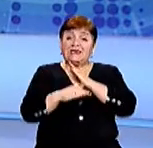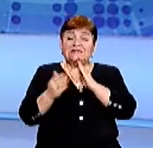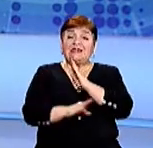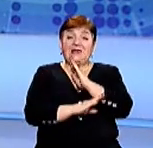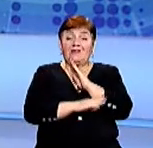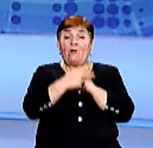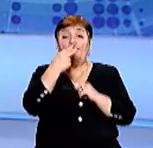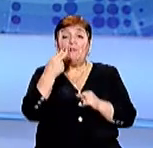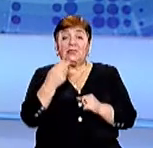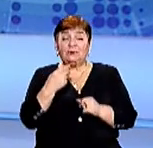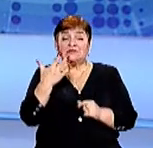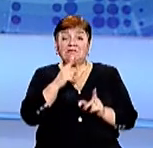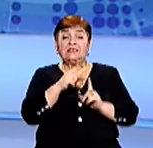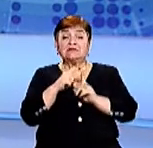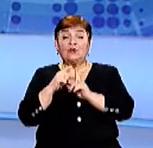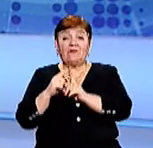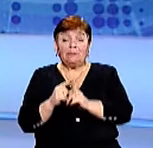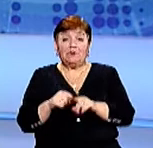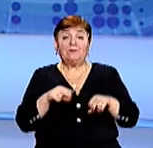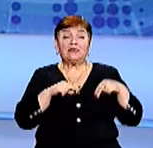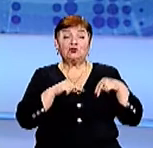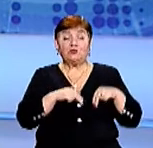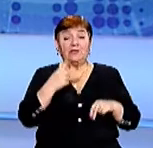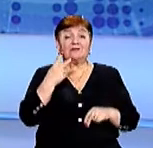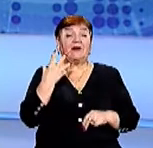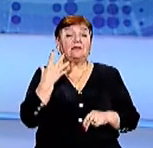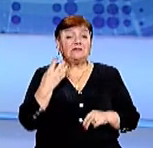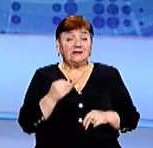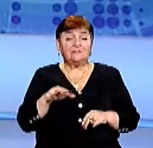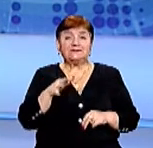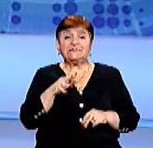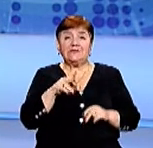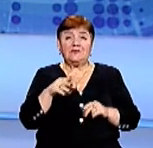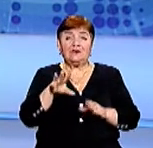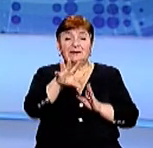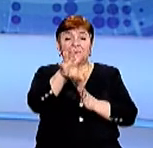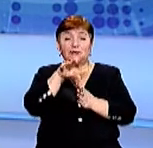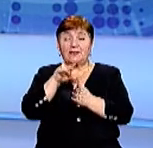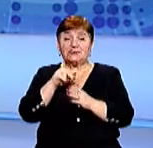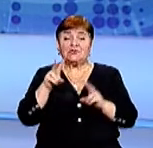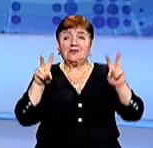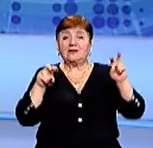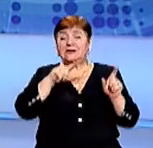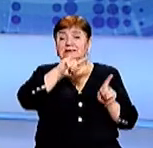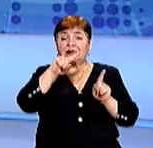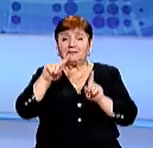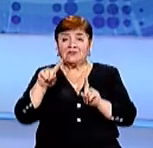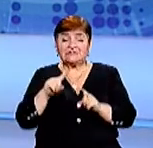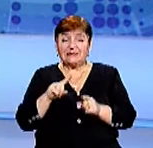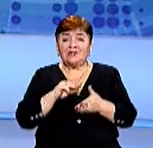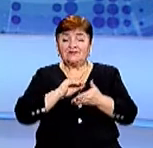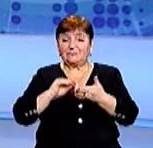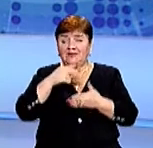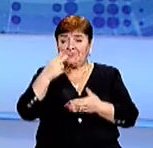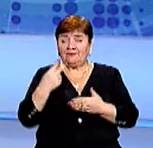Тетяна Маркович. За її словами, над одним малюнком працює два дні. Всі зображення на закарпатську тематику. З художницею поспілкувалася